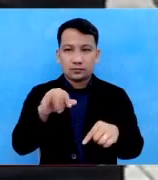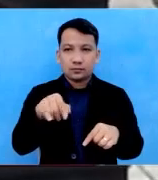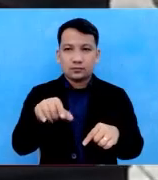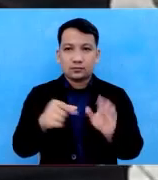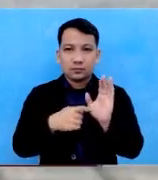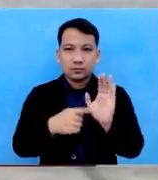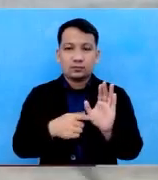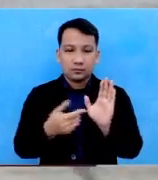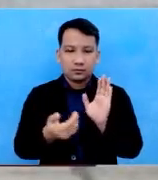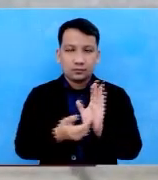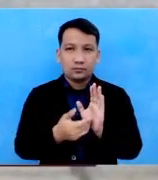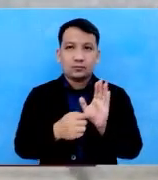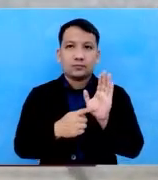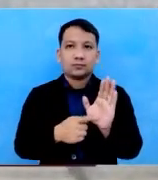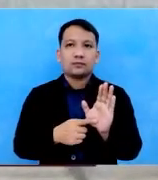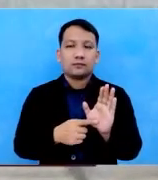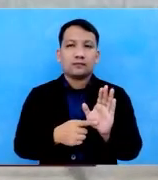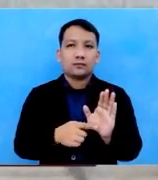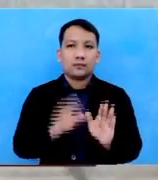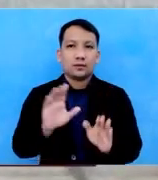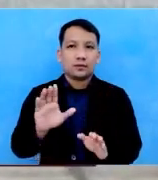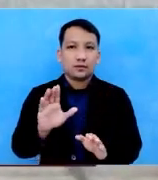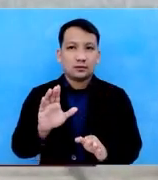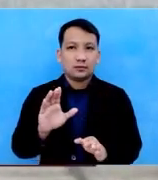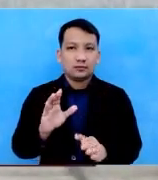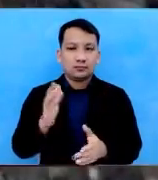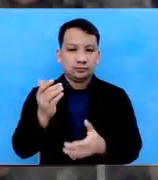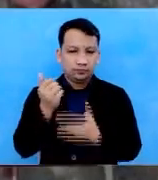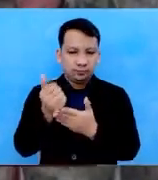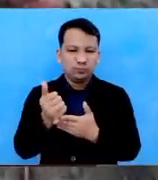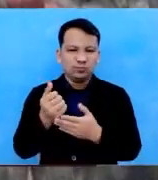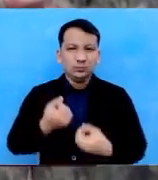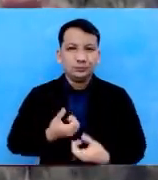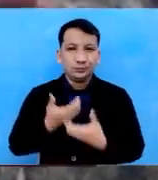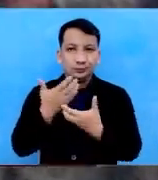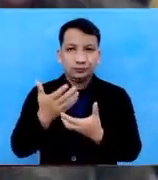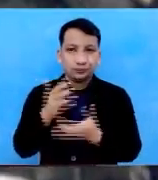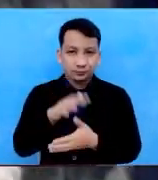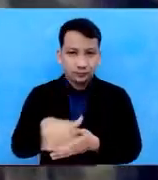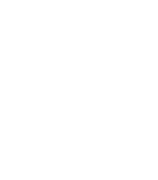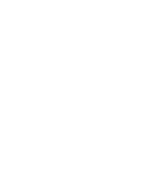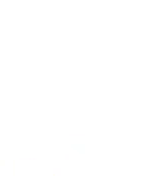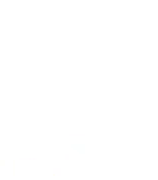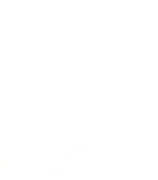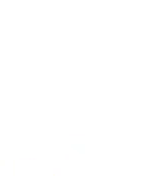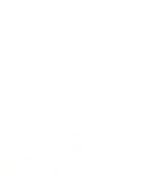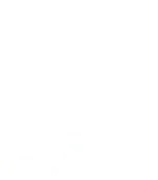publiko ang kanyang estatwa. Nagsisilbi siyang inspirasyon sa mga Meksikano.